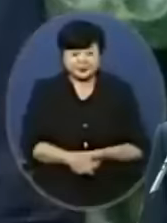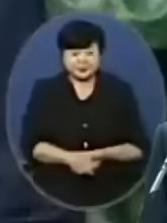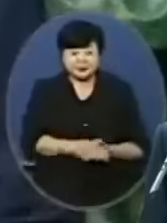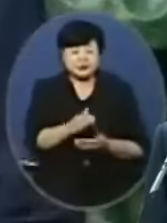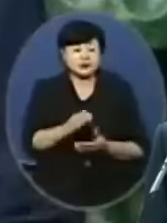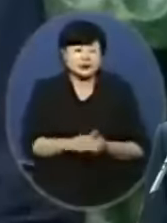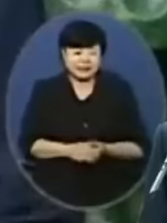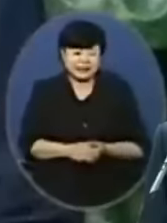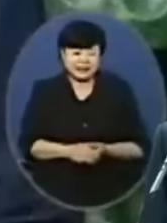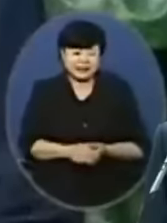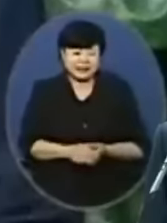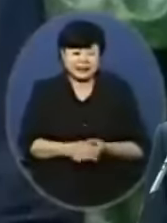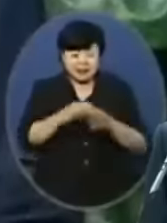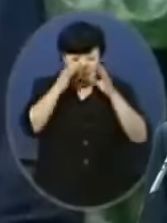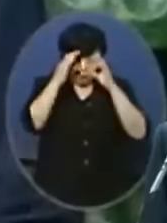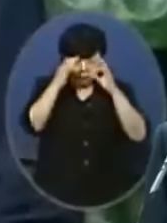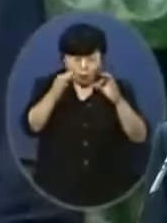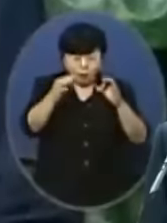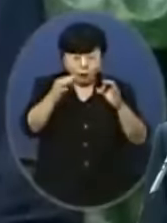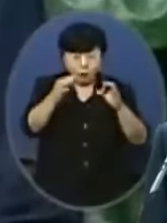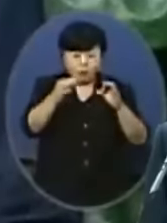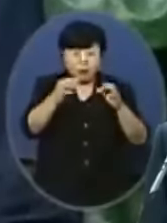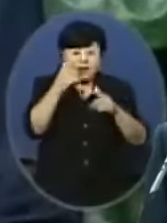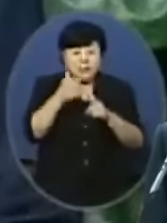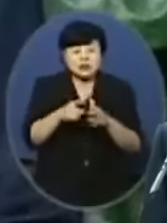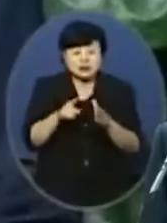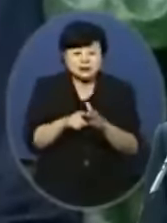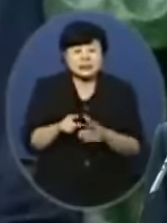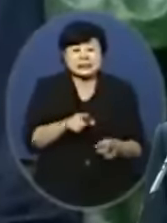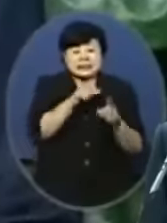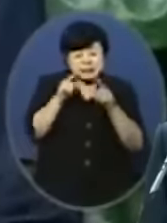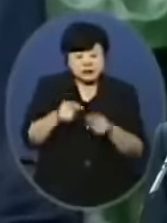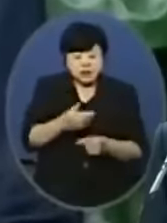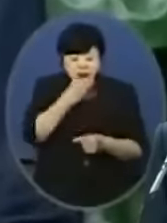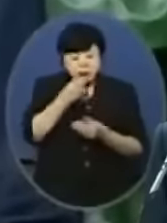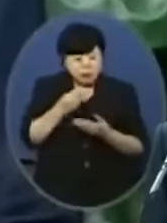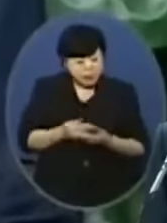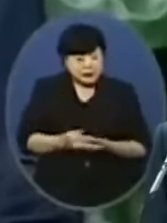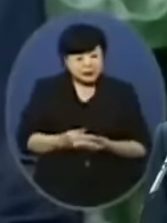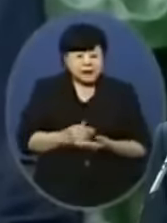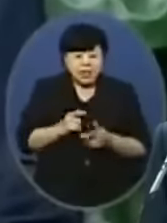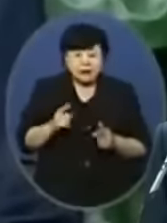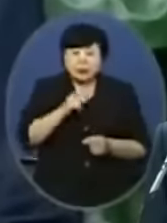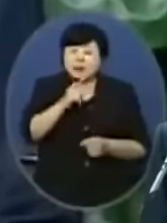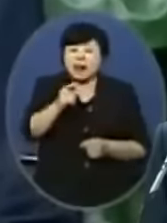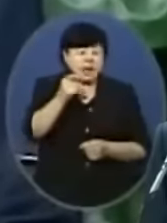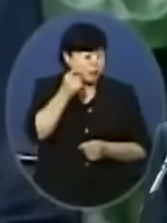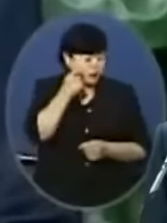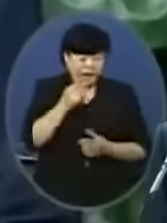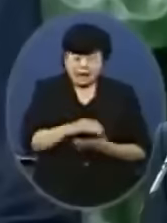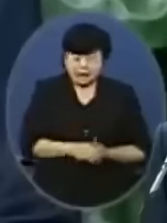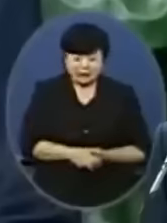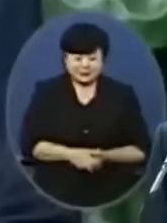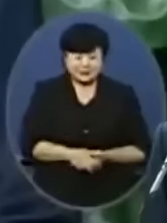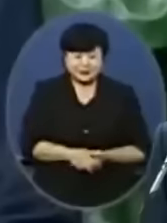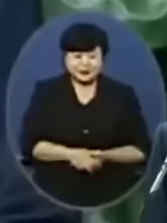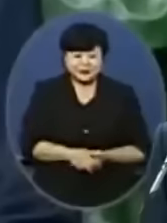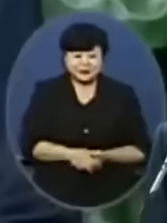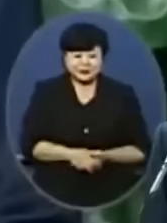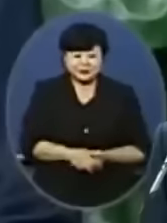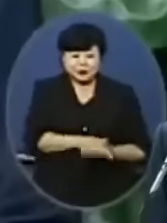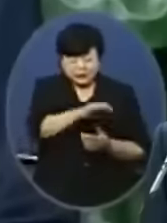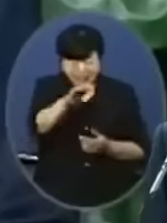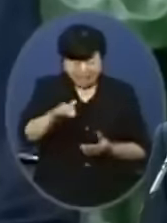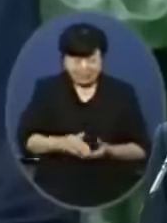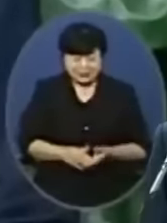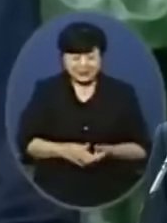우리가 이걸 보고도 예수 믿는 생활은 복받는 생활이 아니라고 말할 수가 있겠습니까?